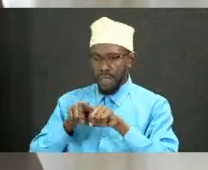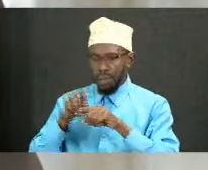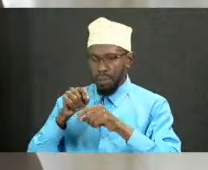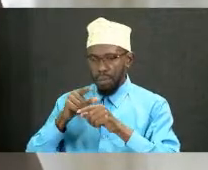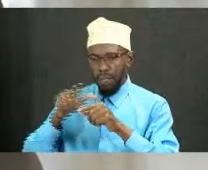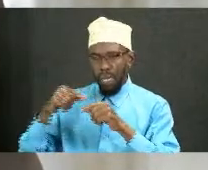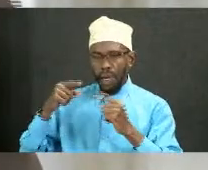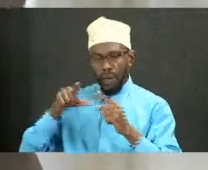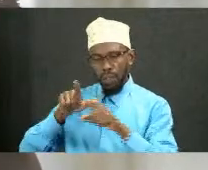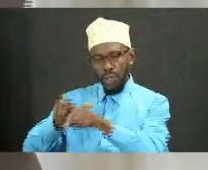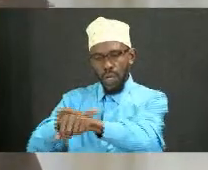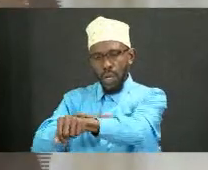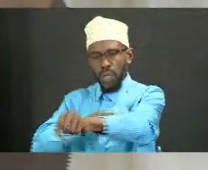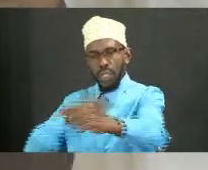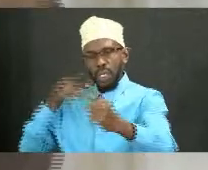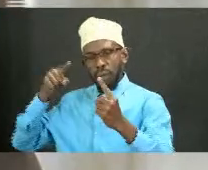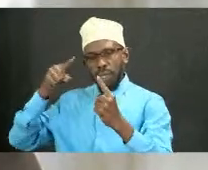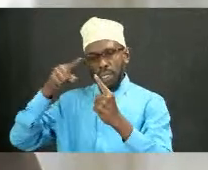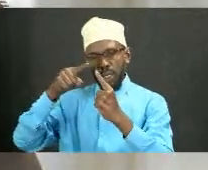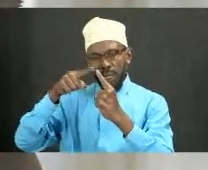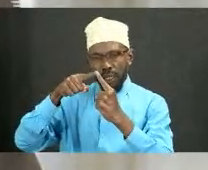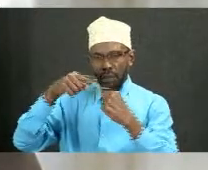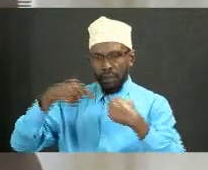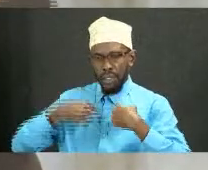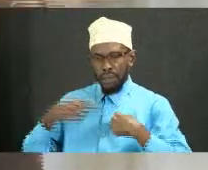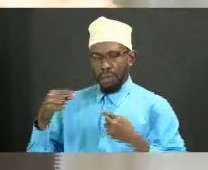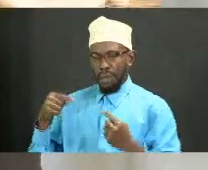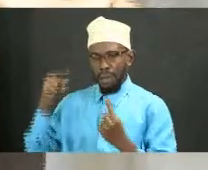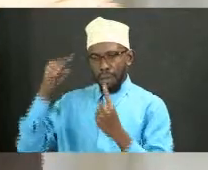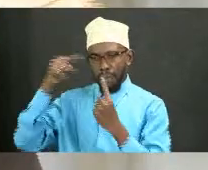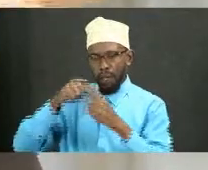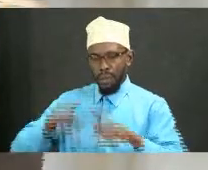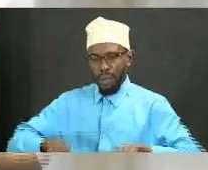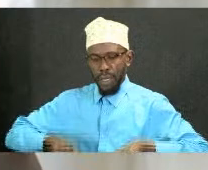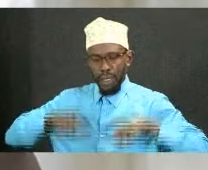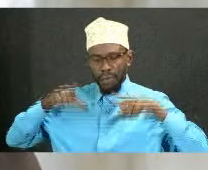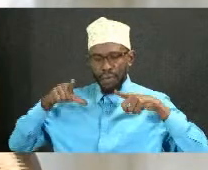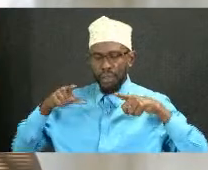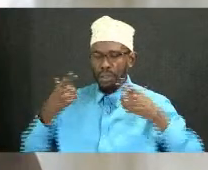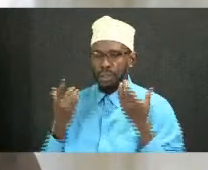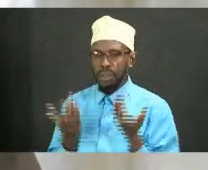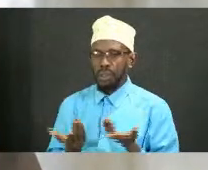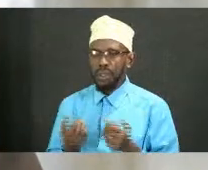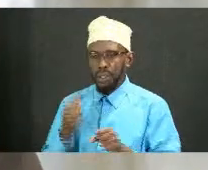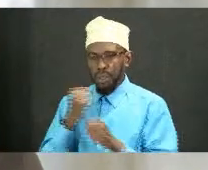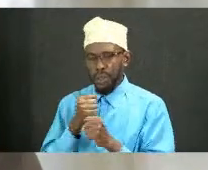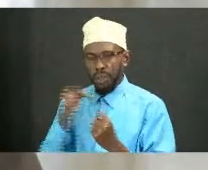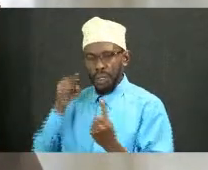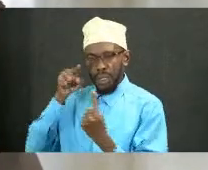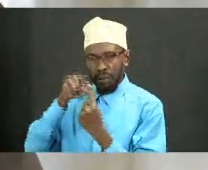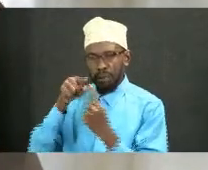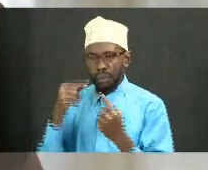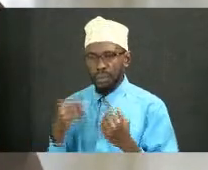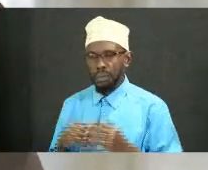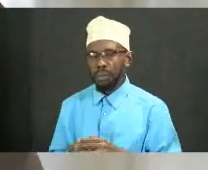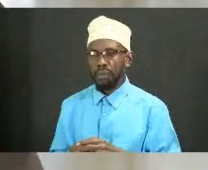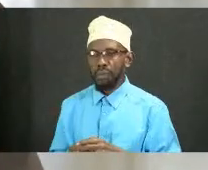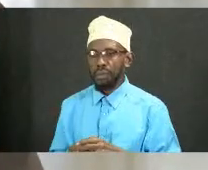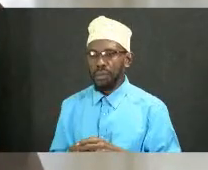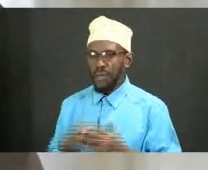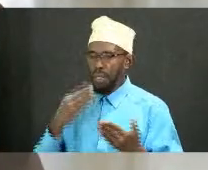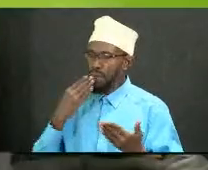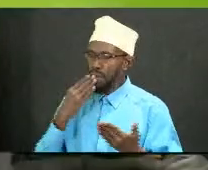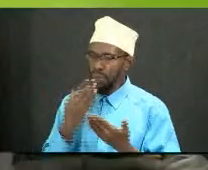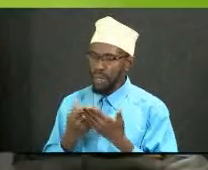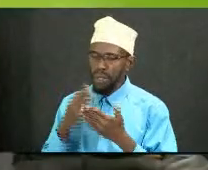at your long term goals ili kuachieve the lengo lako la kimaisha ambao unataka kutimiza. Naam.